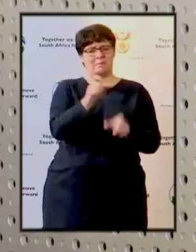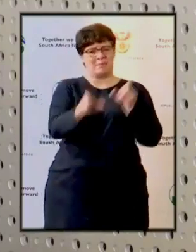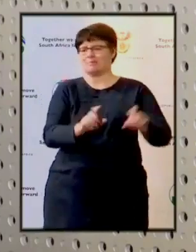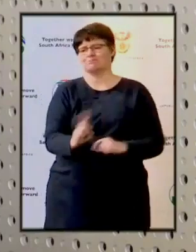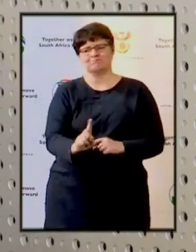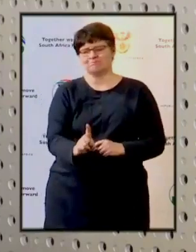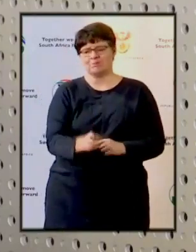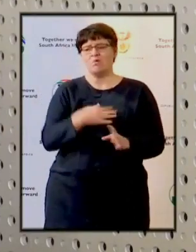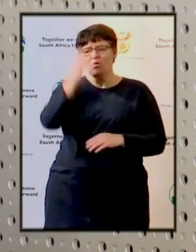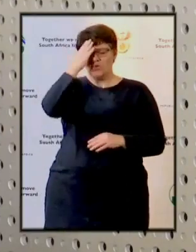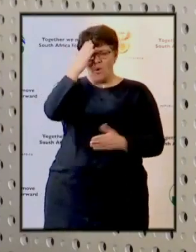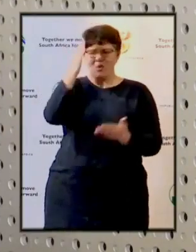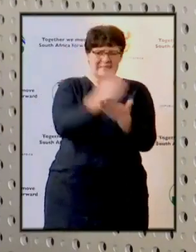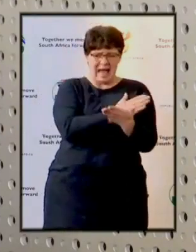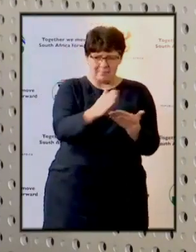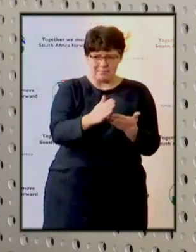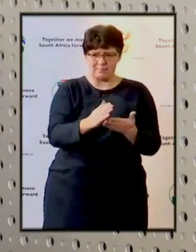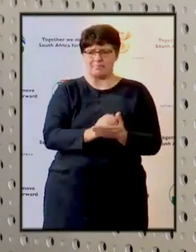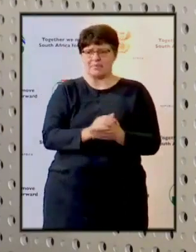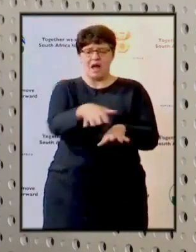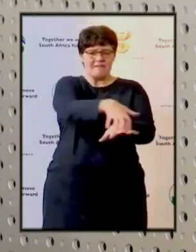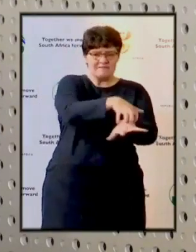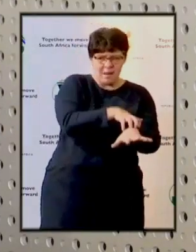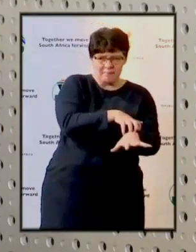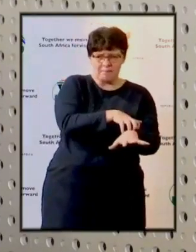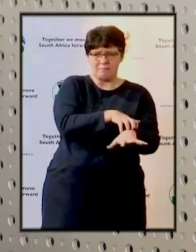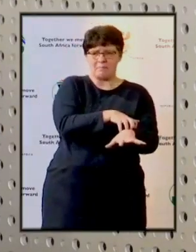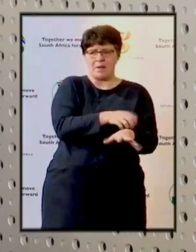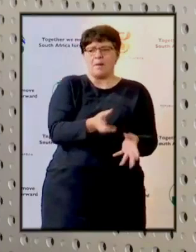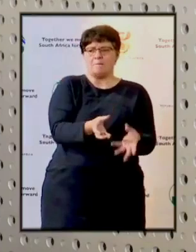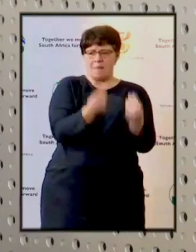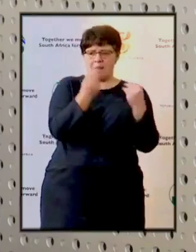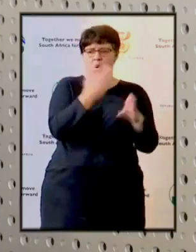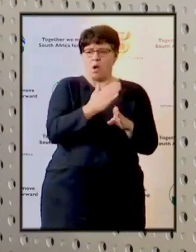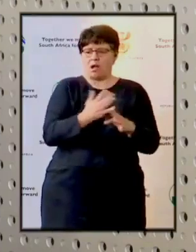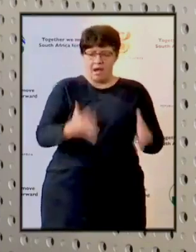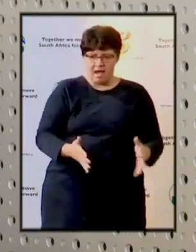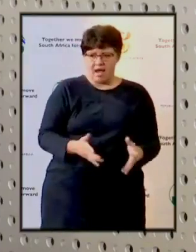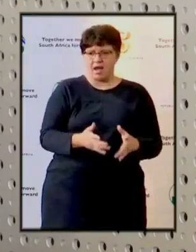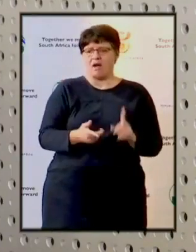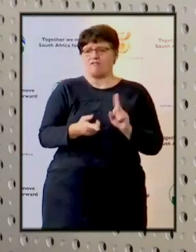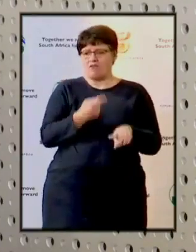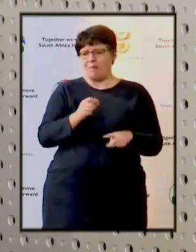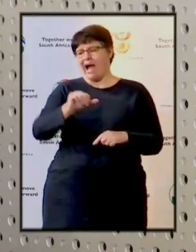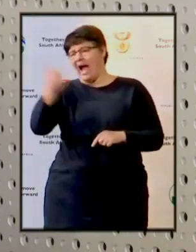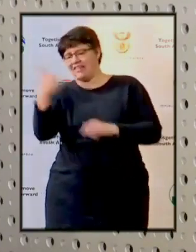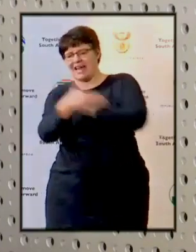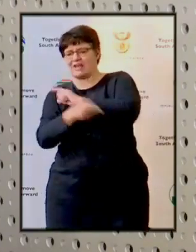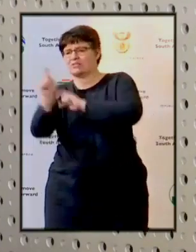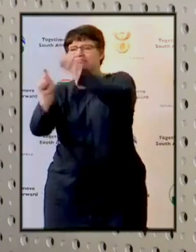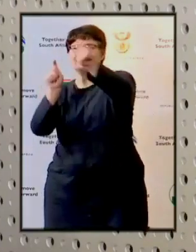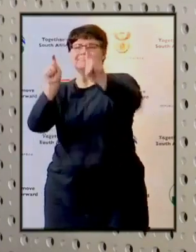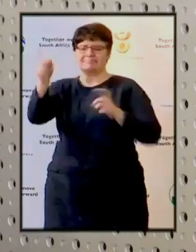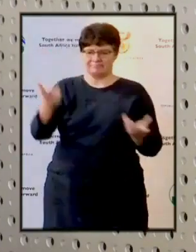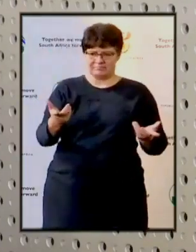abanye babalimi banako ukuthi bathole abasebenzi kumazwe angomakhelwane. Sithi